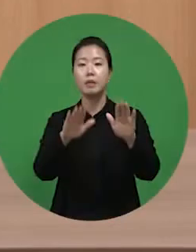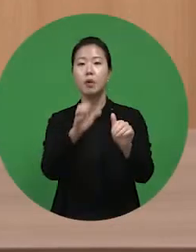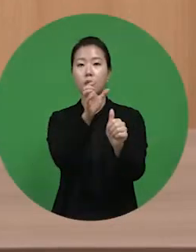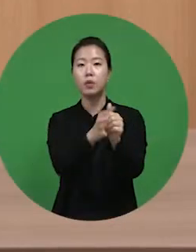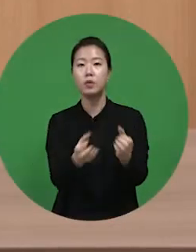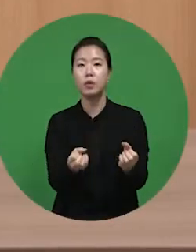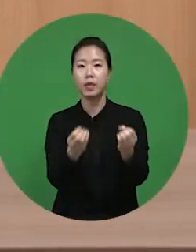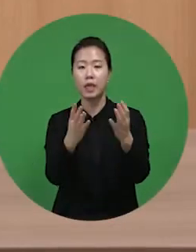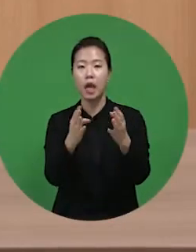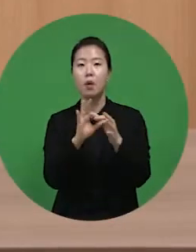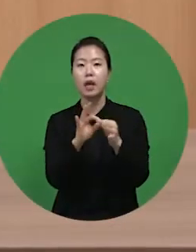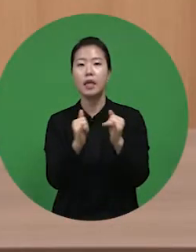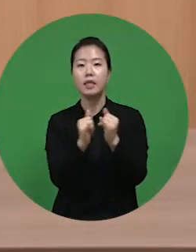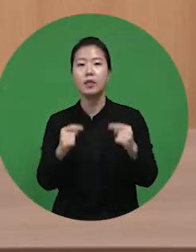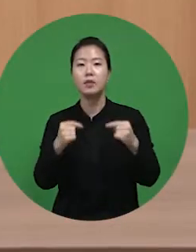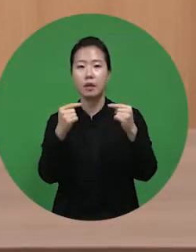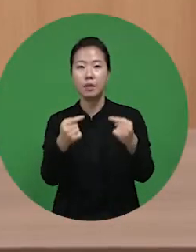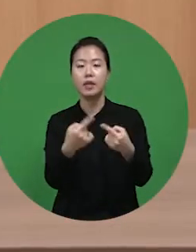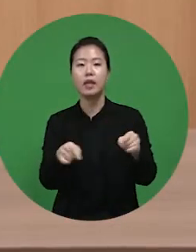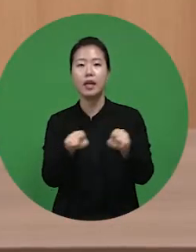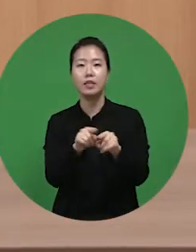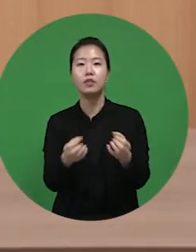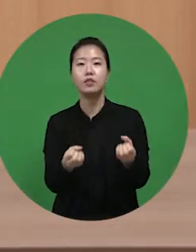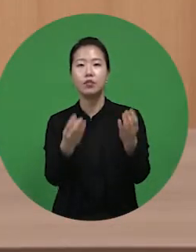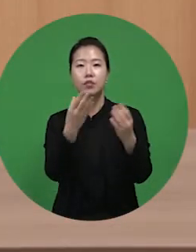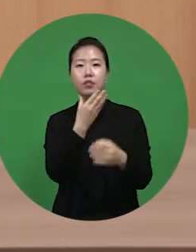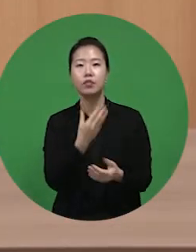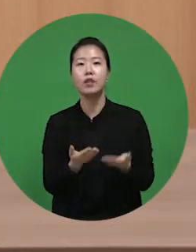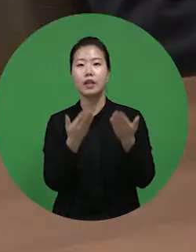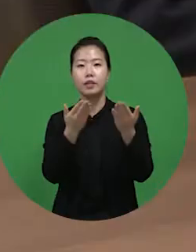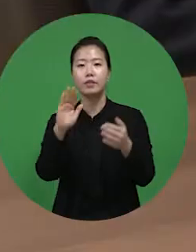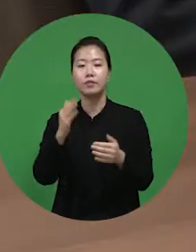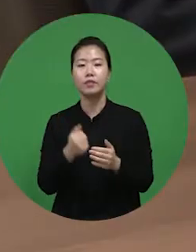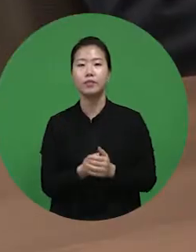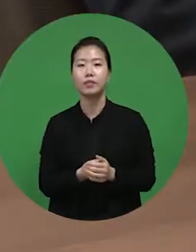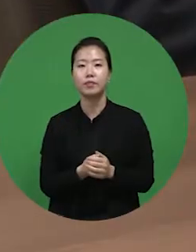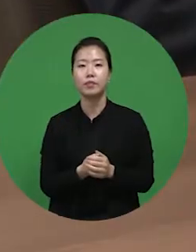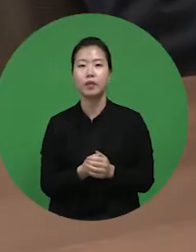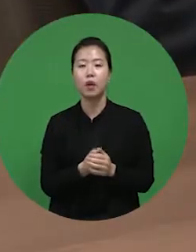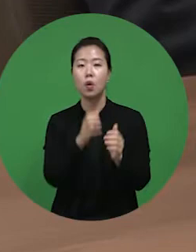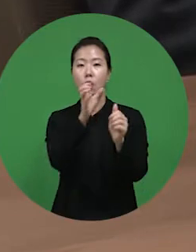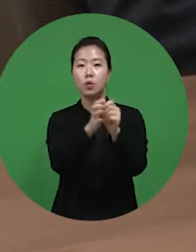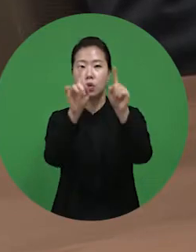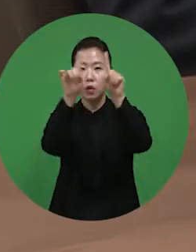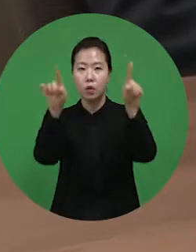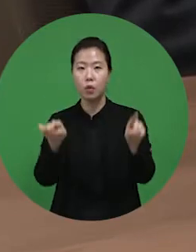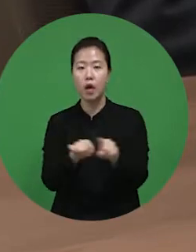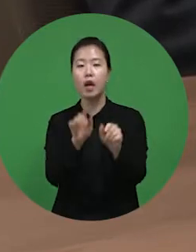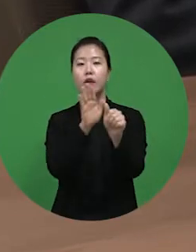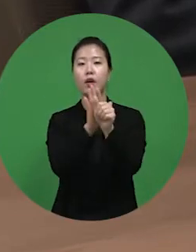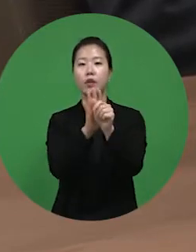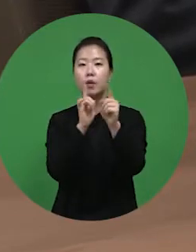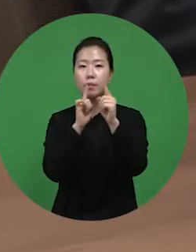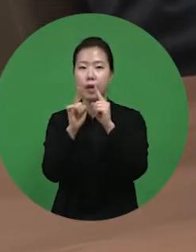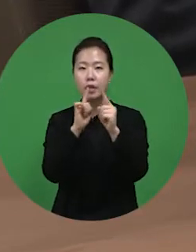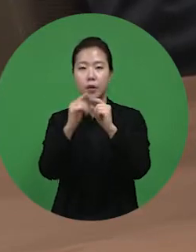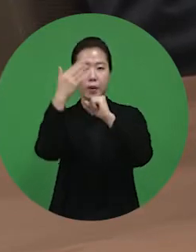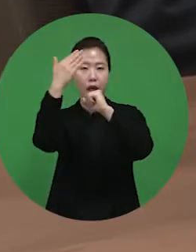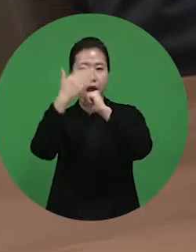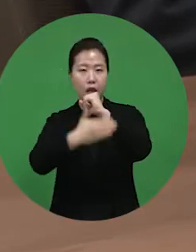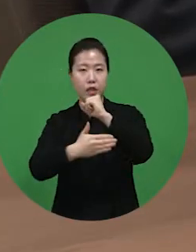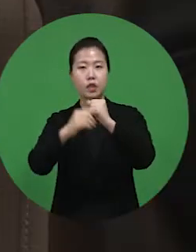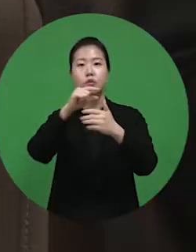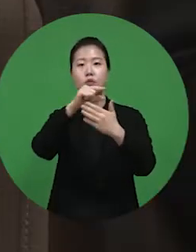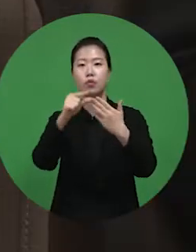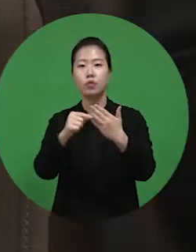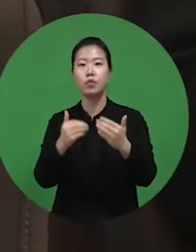이번 위촉식에는 영화제 관계자도 참여해 함께 축하하는 자리를 가졌는데요. 위촉장 수여와 격려 말씀, 사진